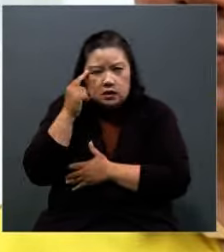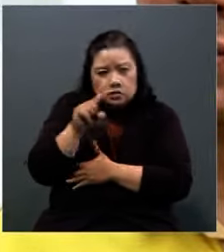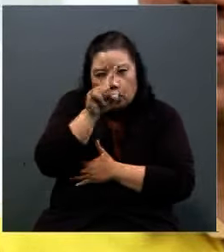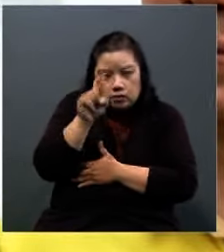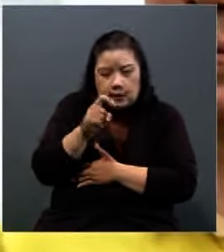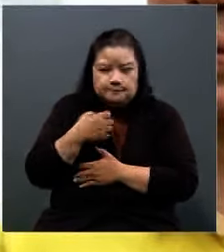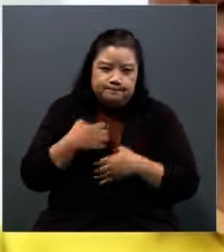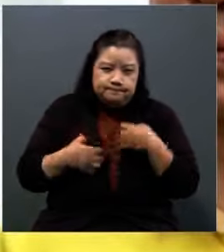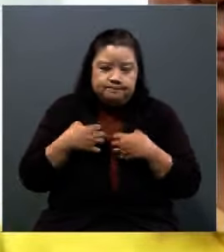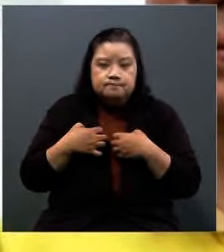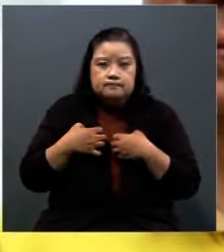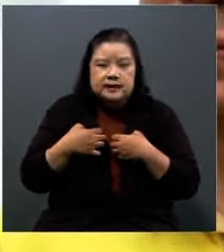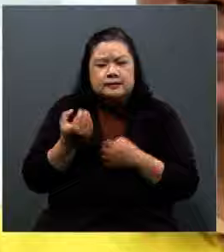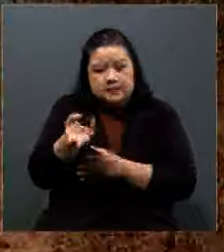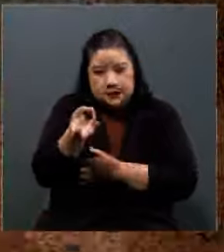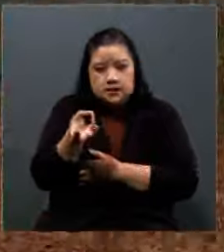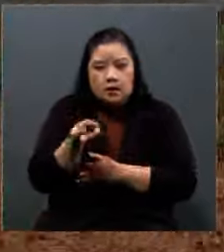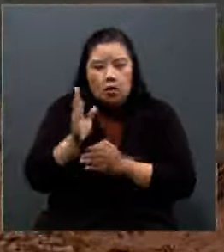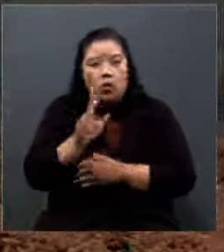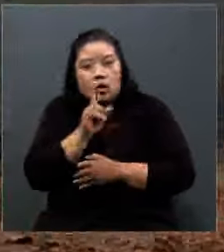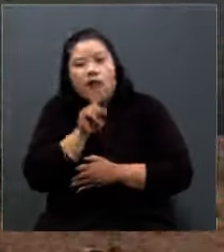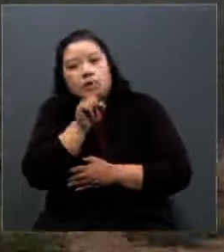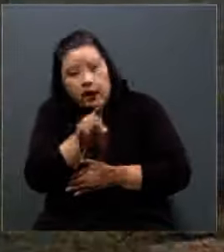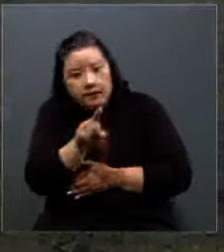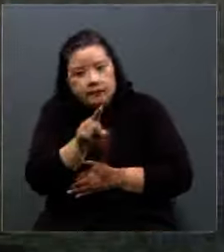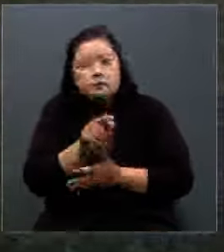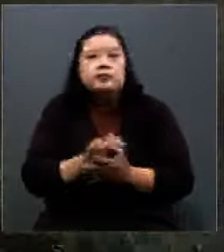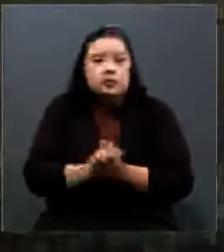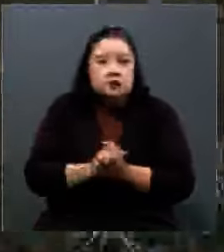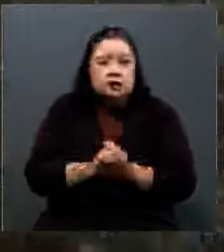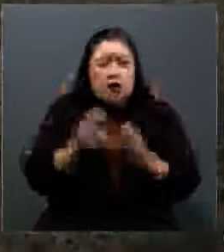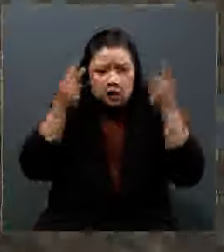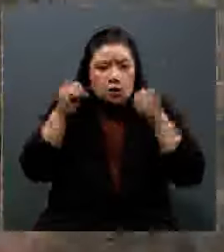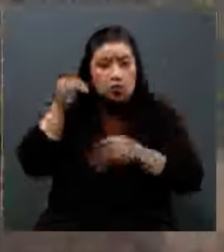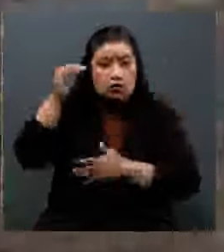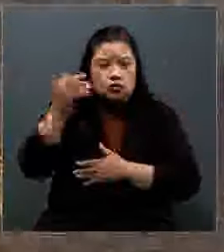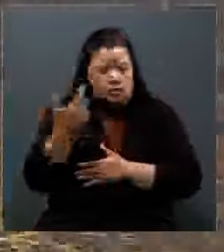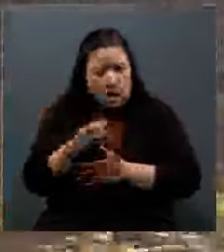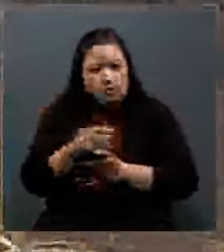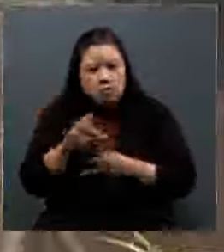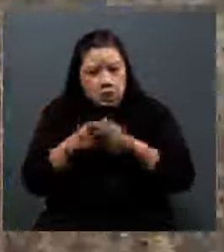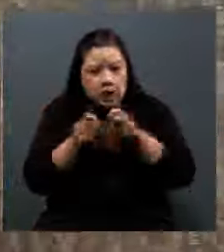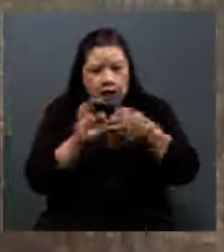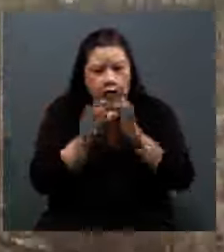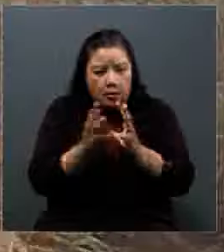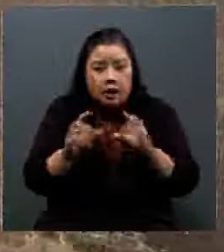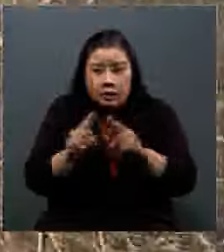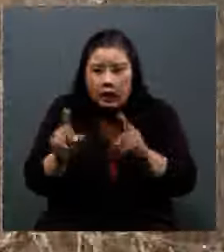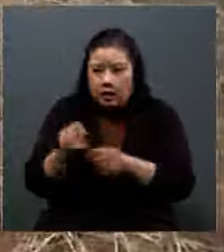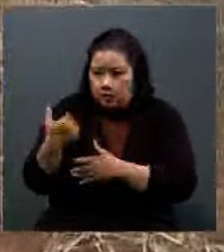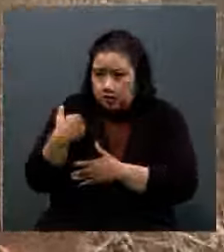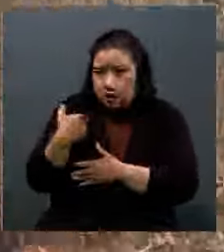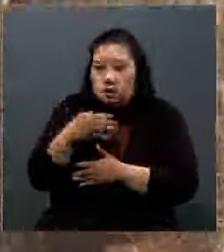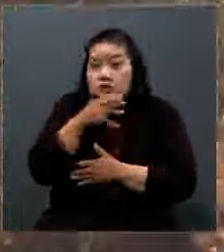งไม่ได้มีอะไรหรอกแต่ว่านักข่าวก็มองอะว่าเอ๊ะนายกลงพื้นที่เชียงใหม่ดูเรื่องไฟป่าอยู่คุณพิธาลิ้มเจริญรั